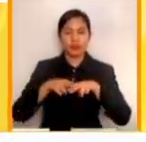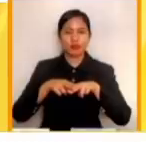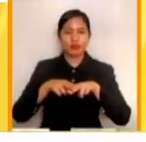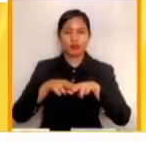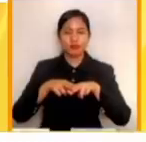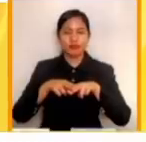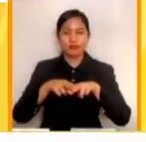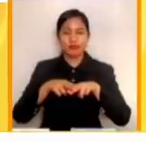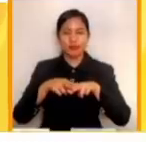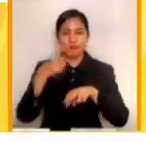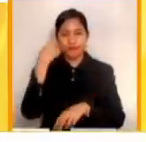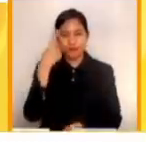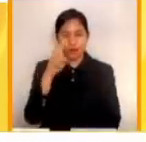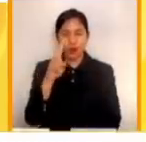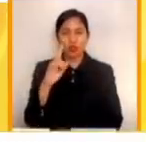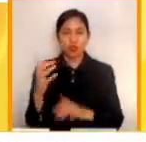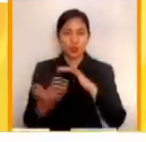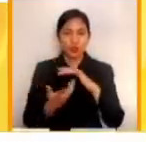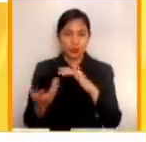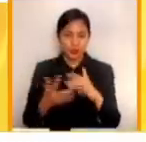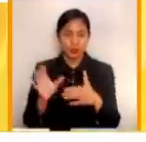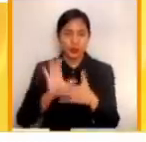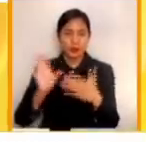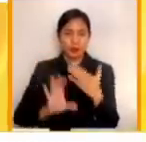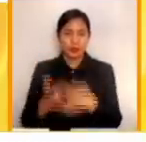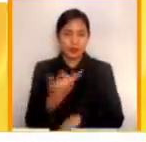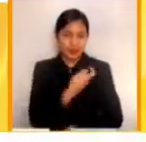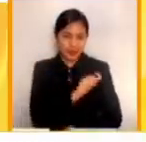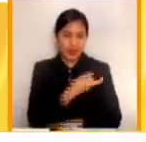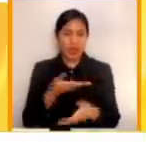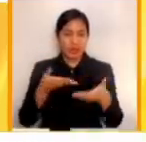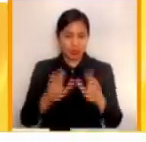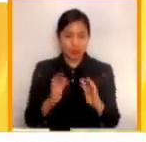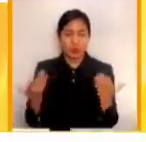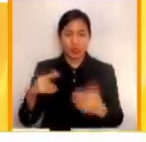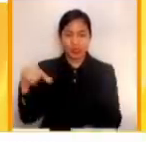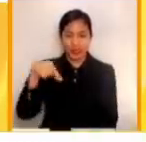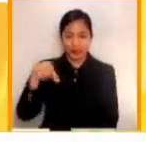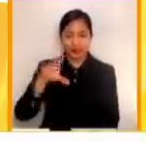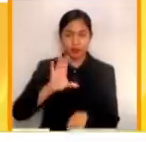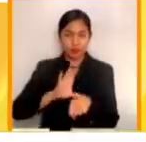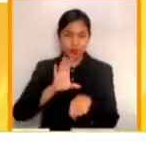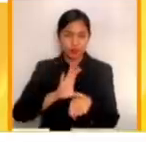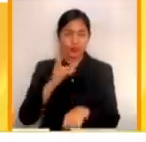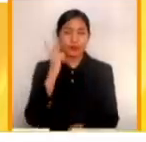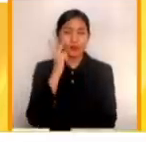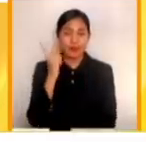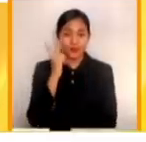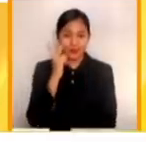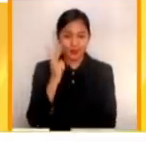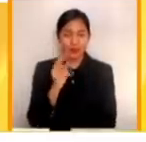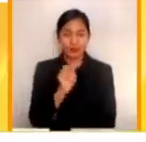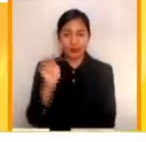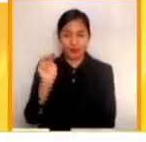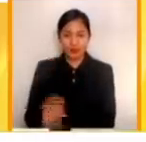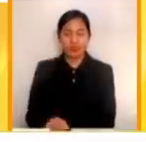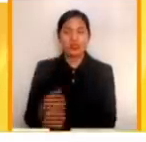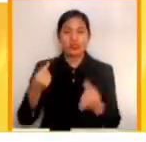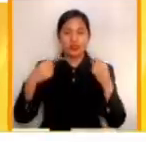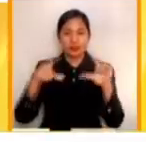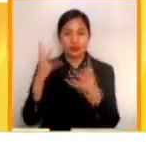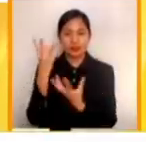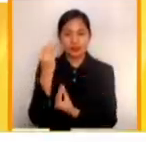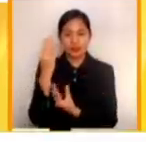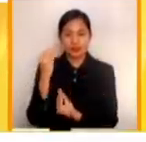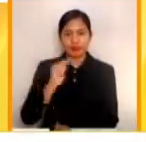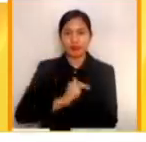mga fully vaccinated ang pinapayagang makapasok sa Quiapo Church. At live mula sa Maynila, may unang balita si Bam Alegre. Bam,